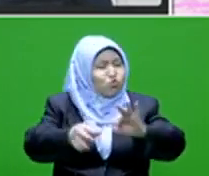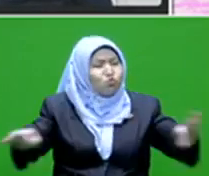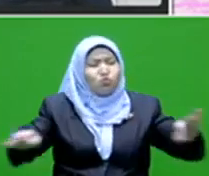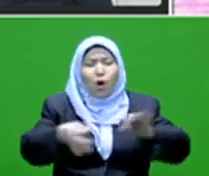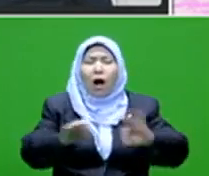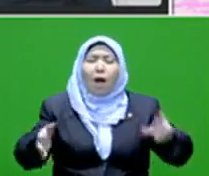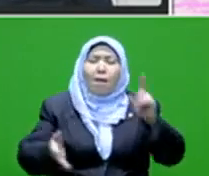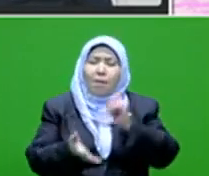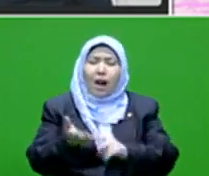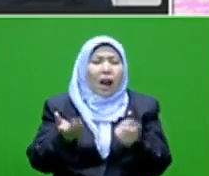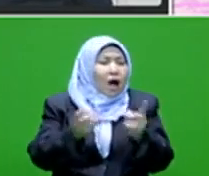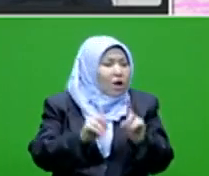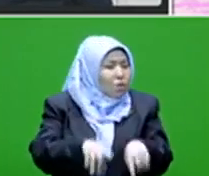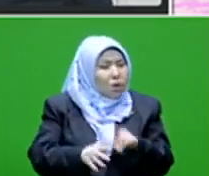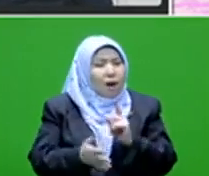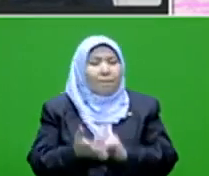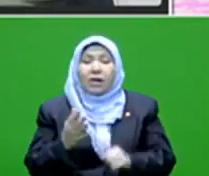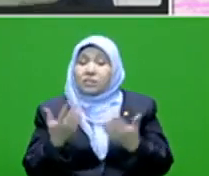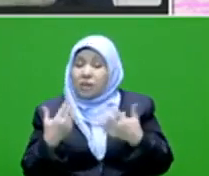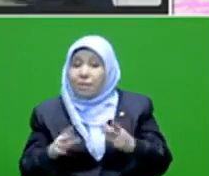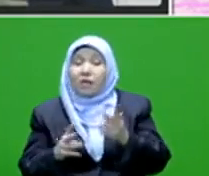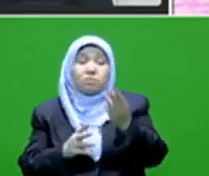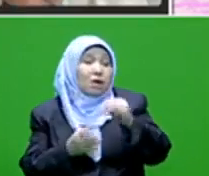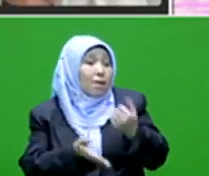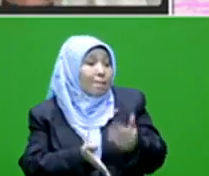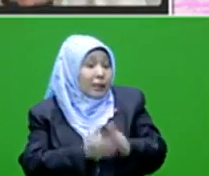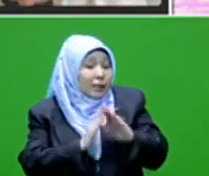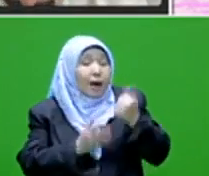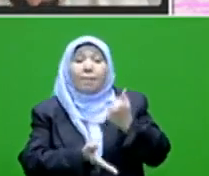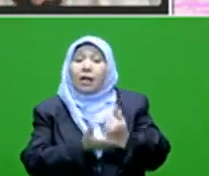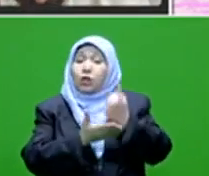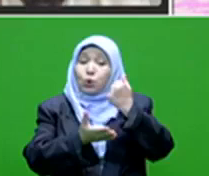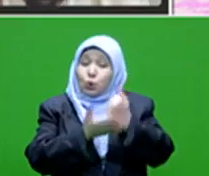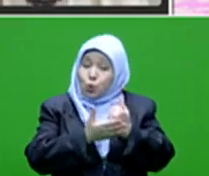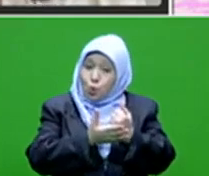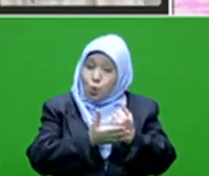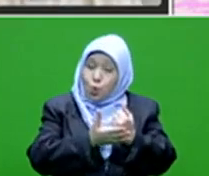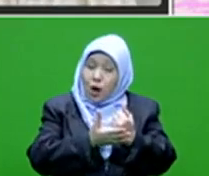daripada bila mereka minta bantuan, mereka siap